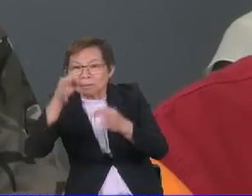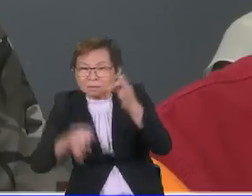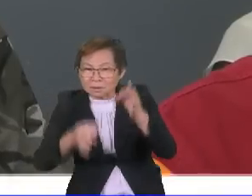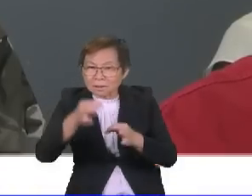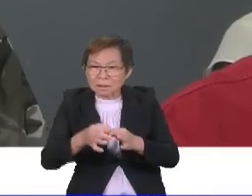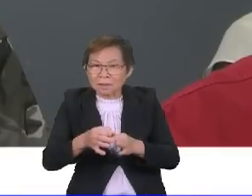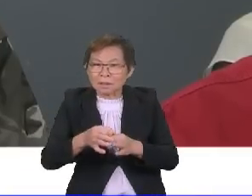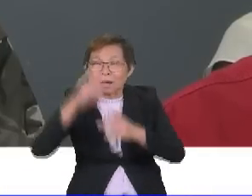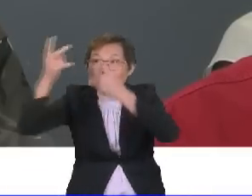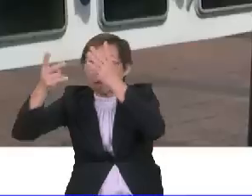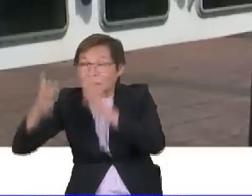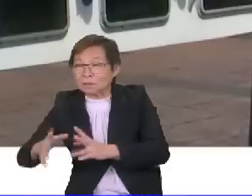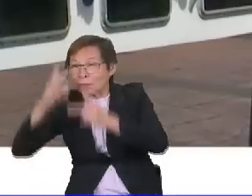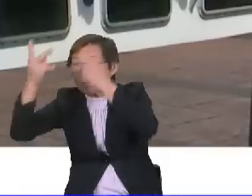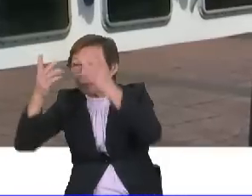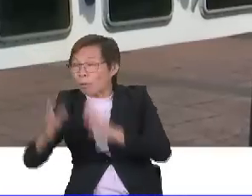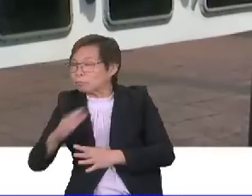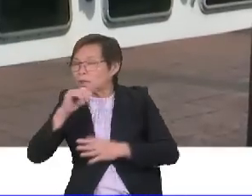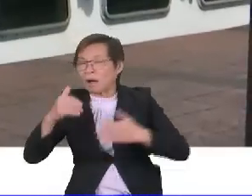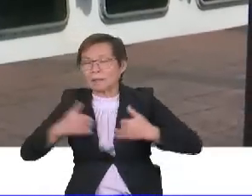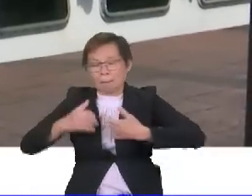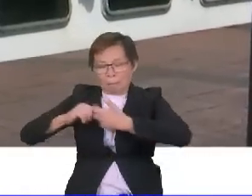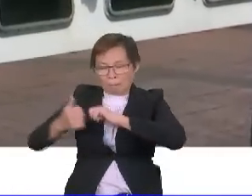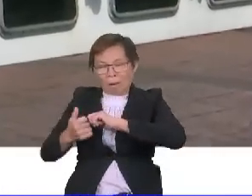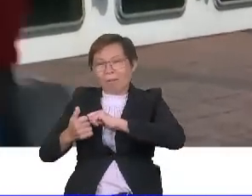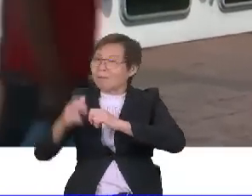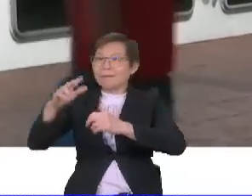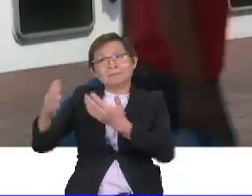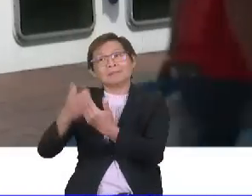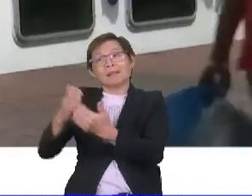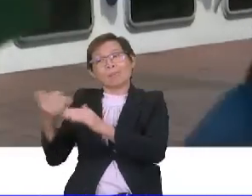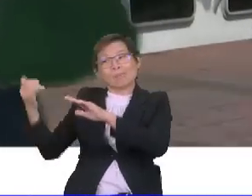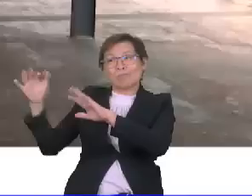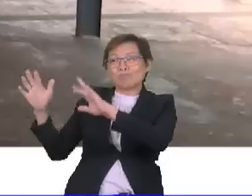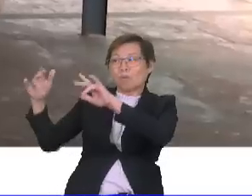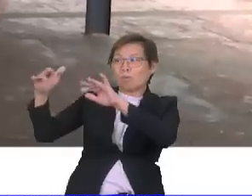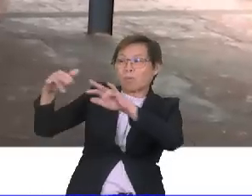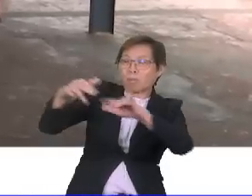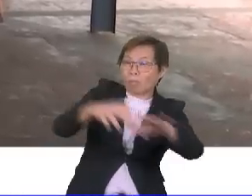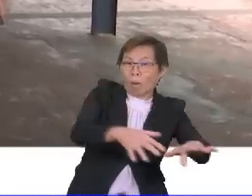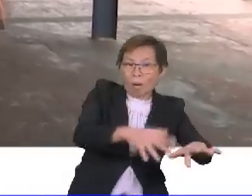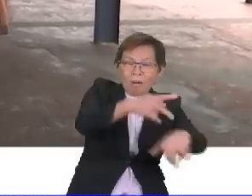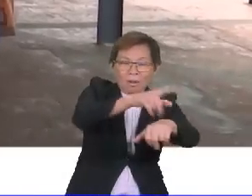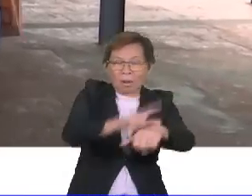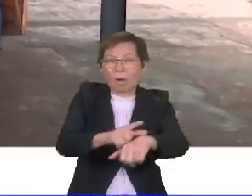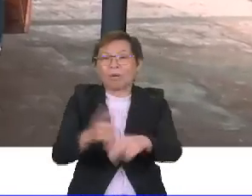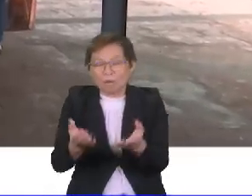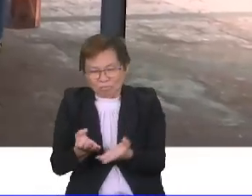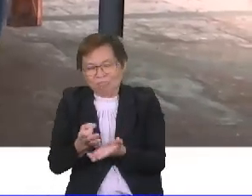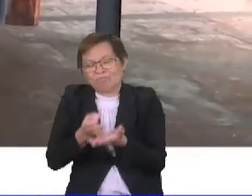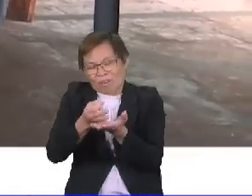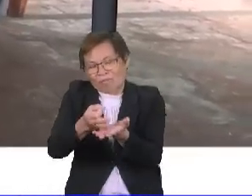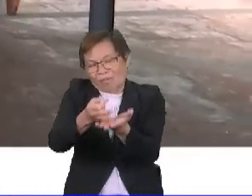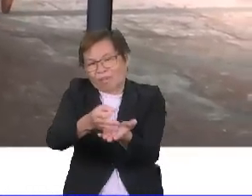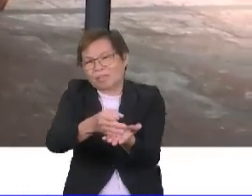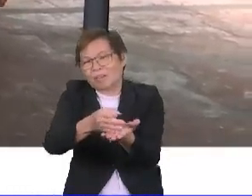Maka langsung tidak menghadapi masalah untuk masuk Jalan Kawi terutama sekali melalui jalan Laut Kalimantan tadi adalah jalan masuk